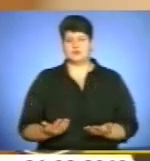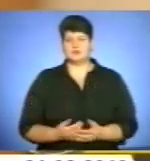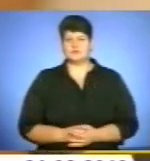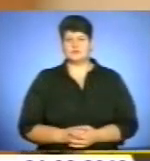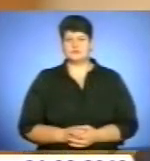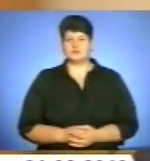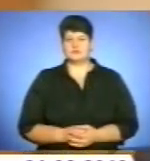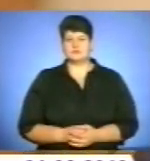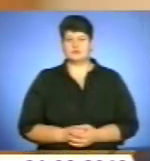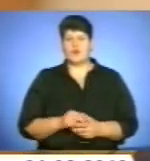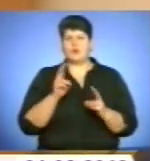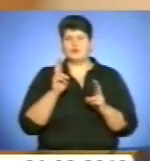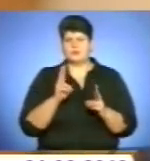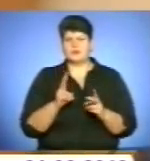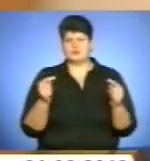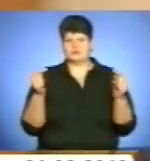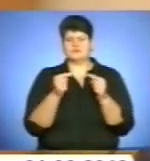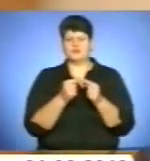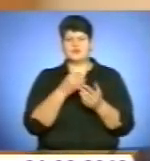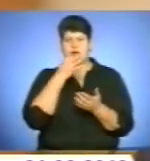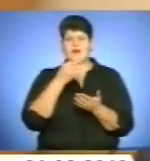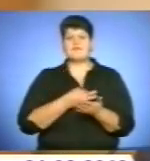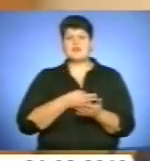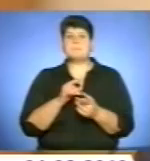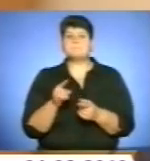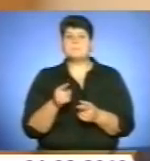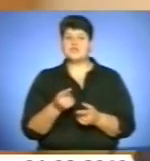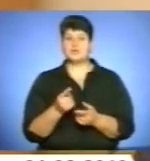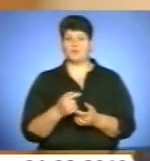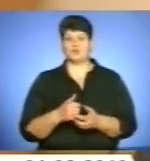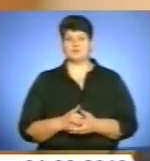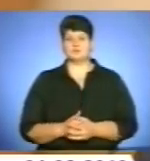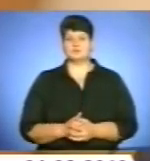Вот кто мне мог бы так четко ответить, почему?